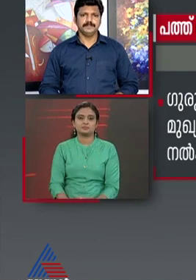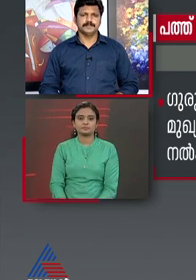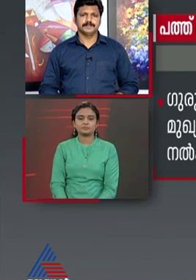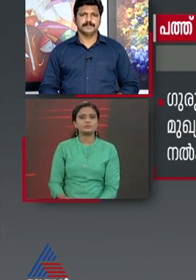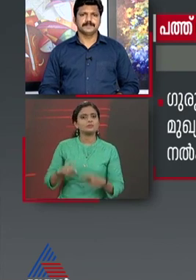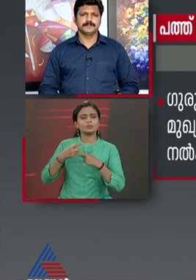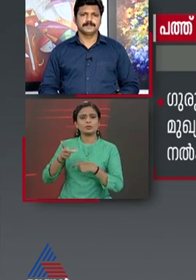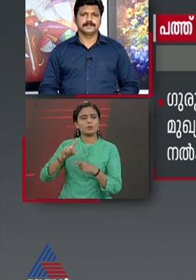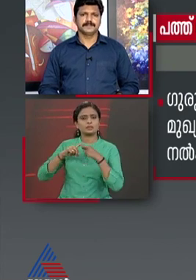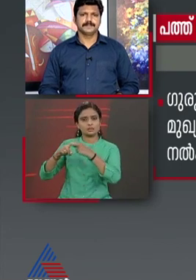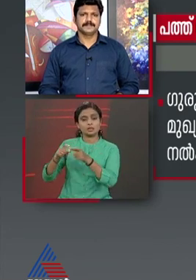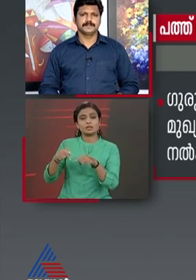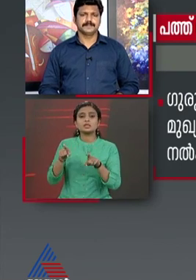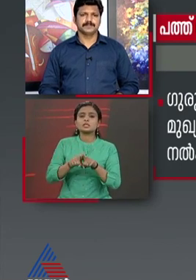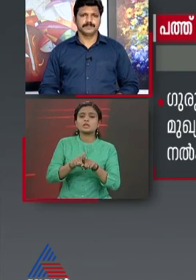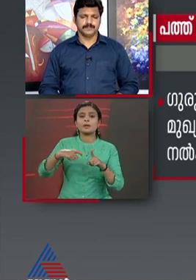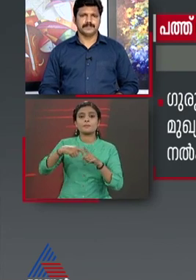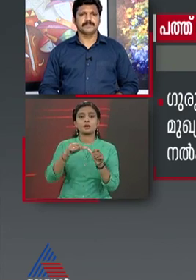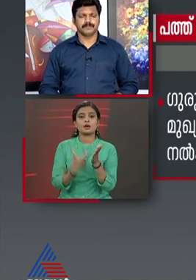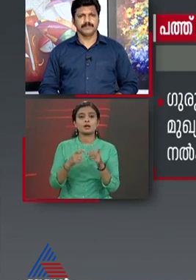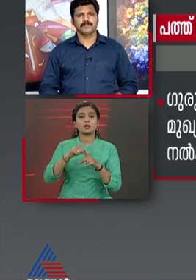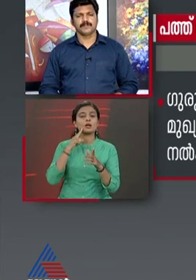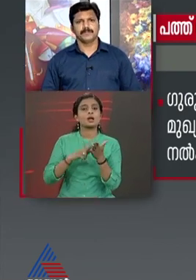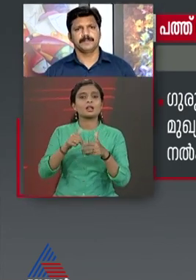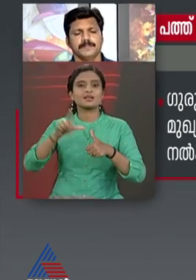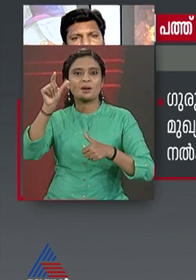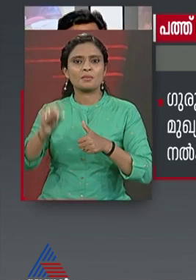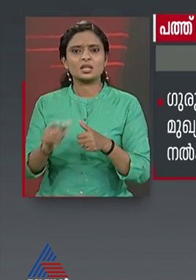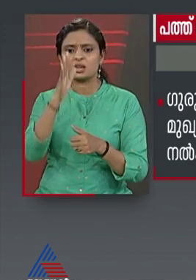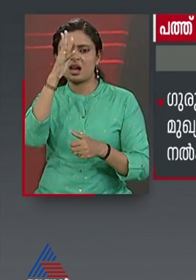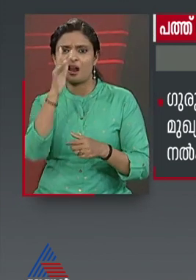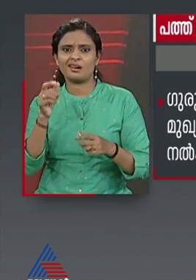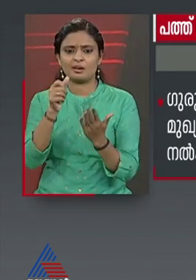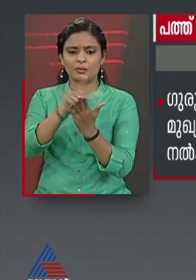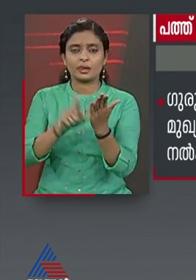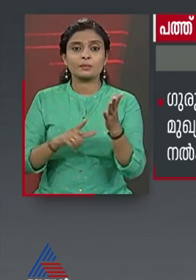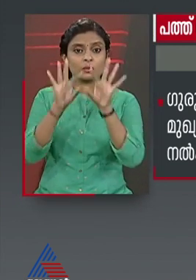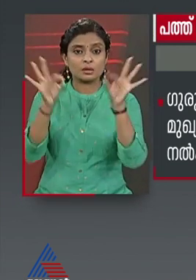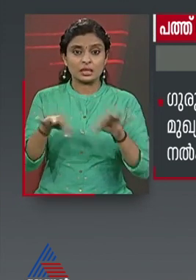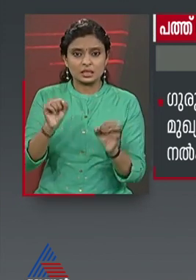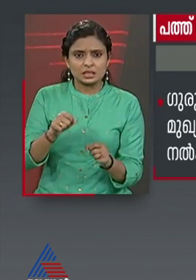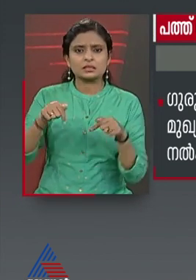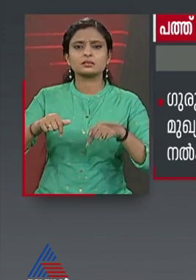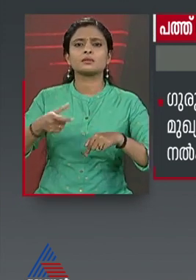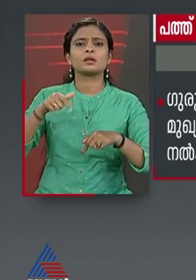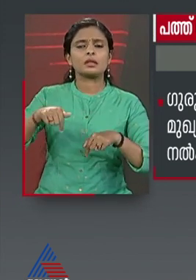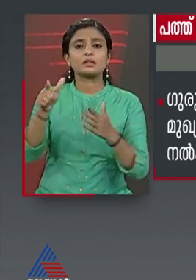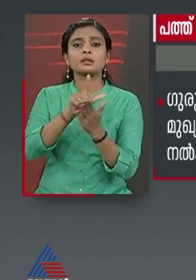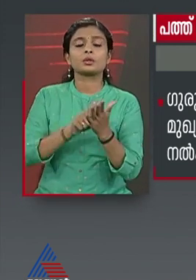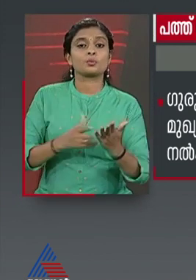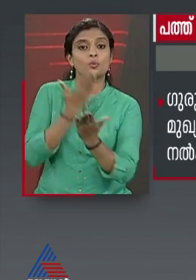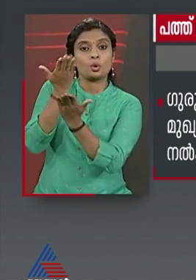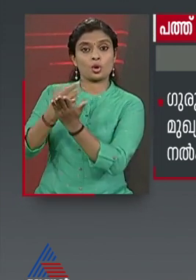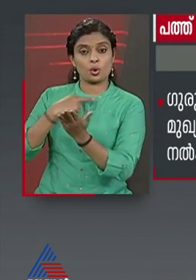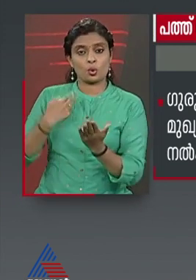ഷിജു, അതുപോലെ ഈ കർദിനാൾ മാർ ജോർജ് ആലഞ്ചേരിക്കെതിരായി വ്യാജരേഖ ചമച്ചെന്ന കേസിൽ ഇന്ന് കുറ്റപത്രം സമർപ്പിക്കുന്ന ഒരു സാഹചര്യമുണ്ടായിരുന്നു. അതിലെടുത്തു പറയേണ്ട